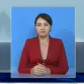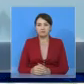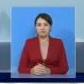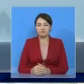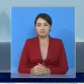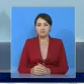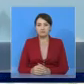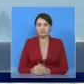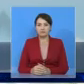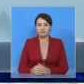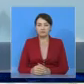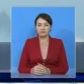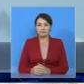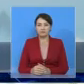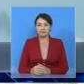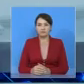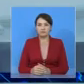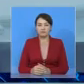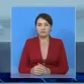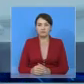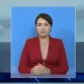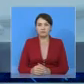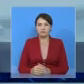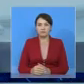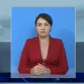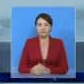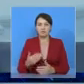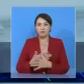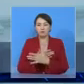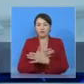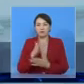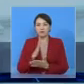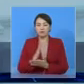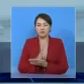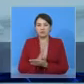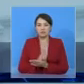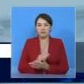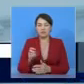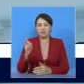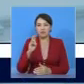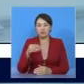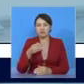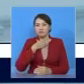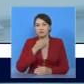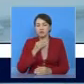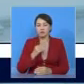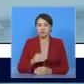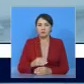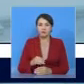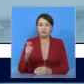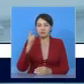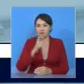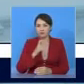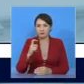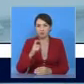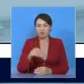экономического порога вредоносности. Луговой мотылек обнаружен в Каргалинских, Мартушских,